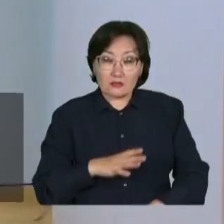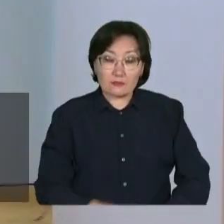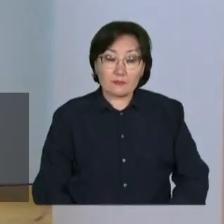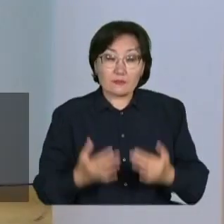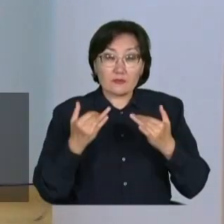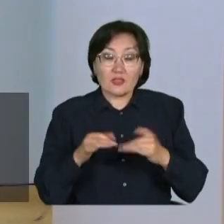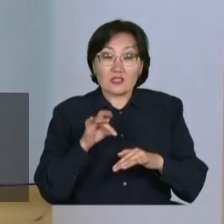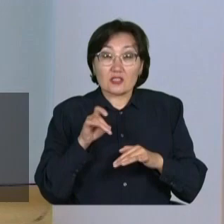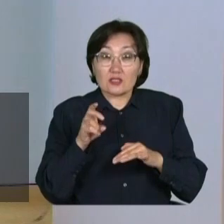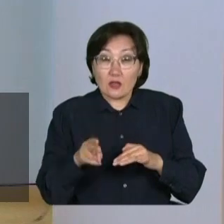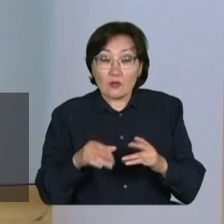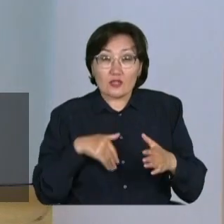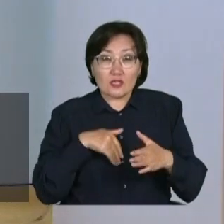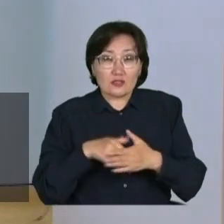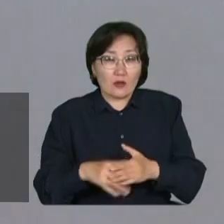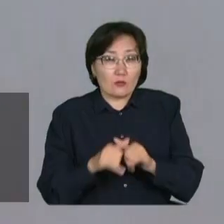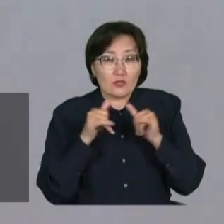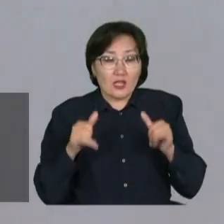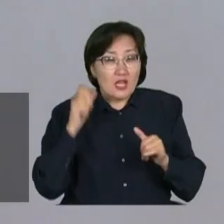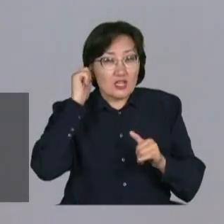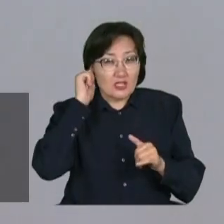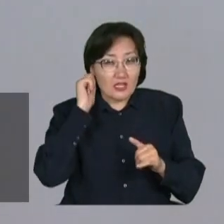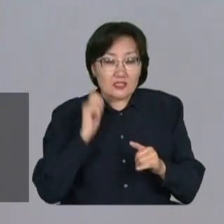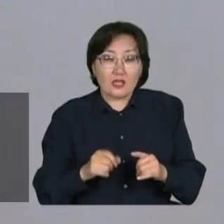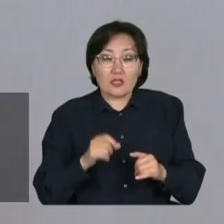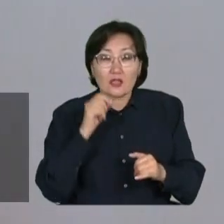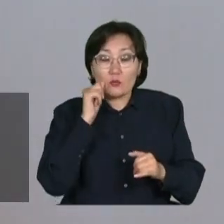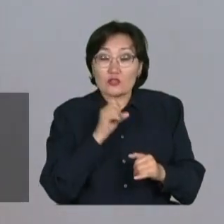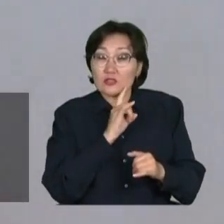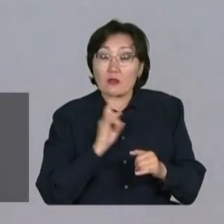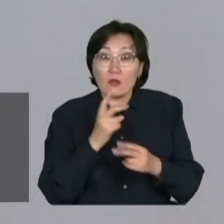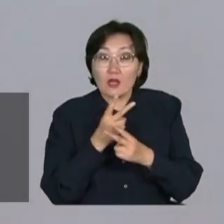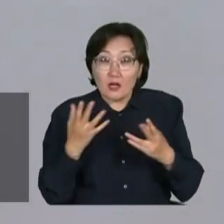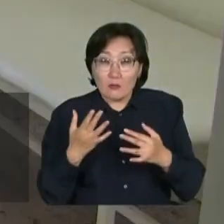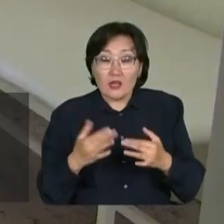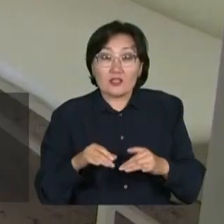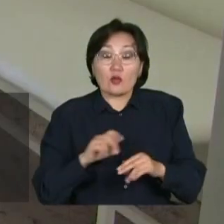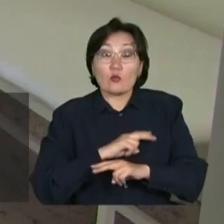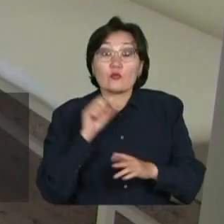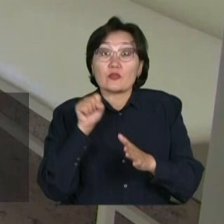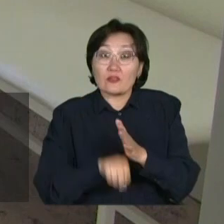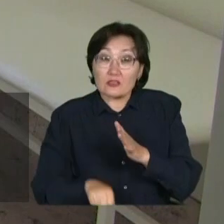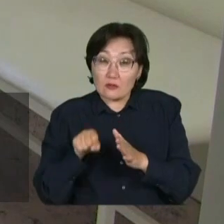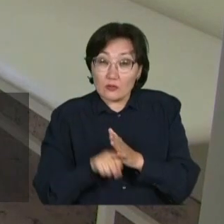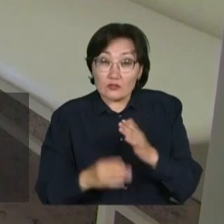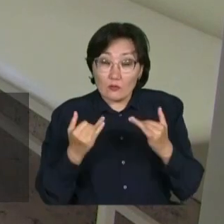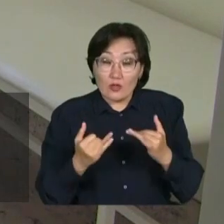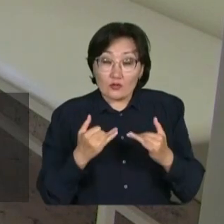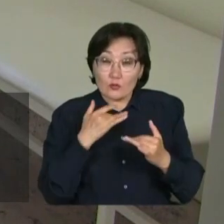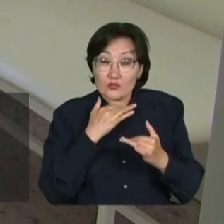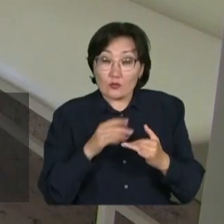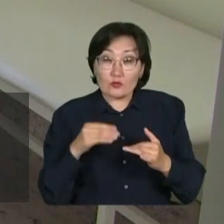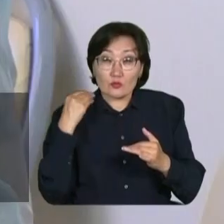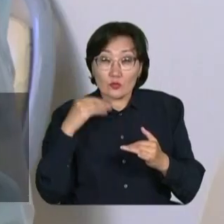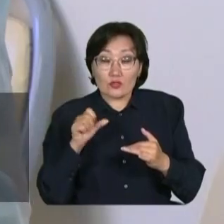Қазір қатерлі ісіктің қарқыны жаман, жасына да жынысына да қарамай жалмап жатыр. Кеселге шалдығып, ем таппай демізіліп кете баратындардың дені